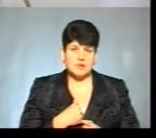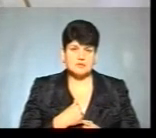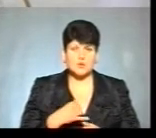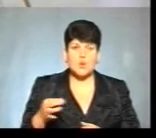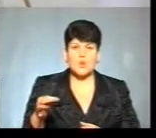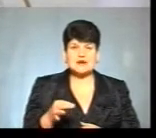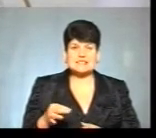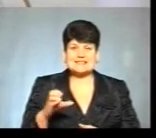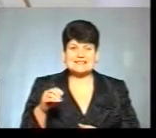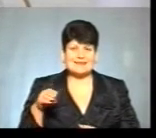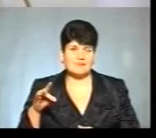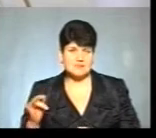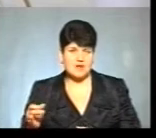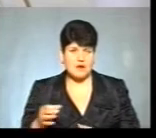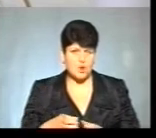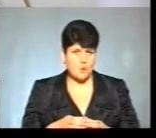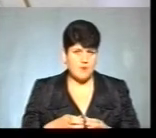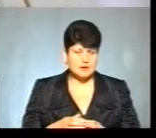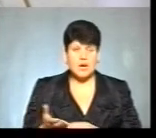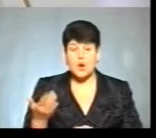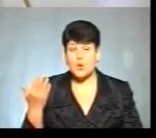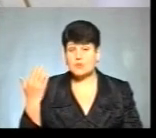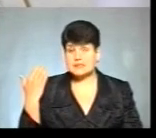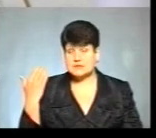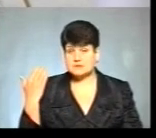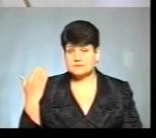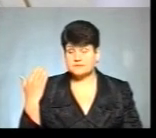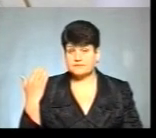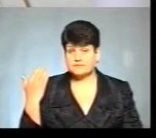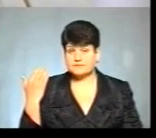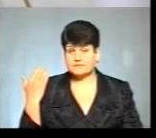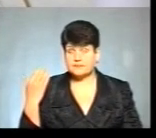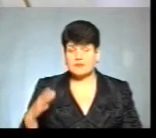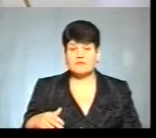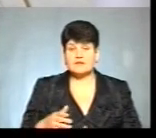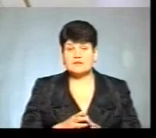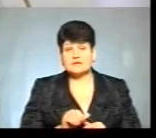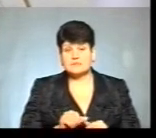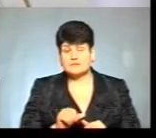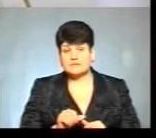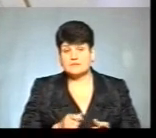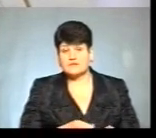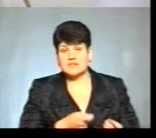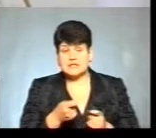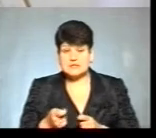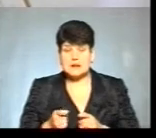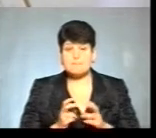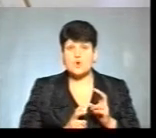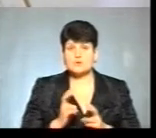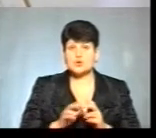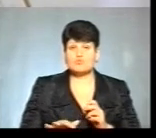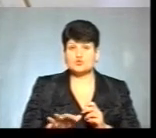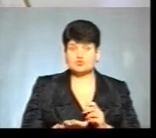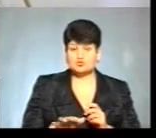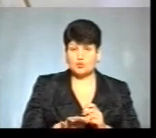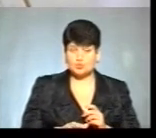Острівська громада. От, колись винесли промислову зону за межі міста Тернополя, так?